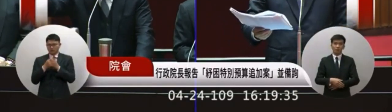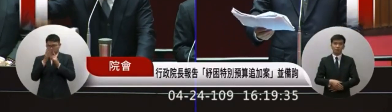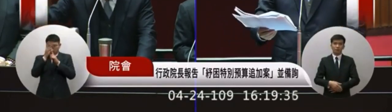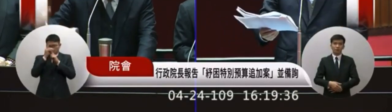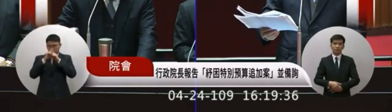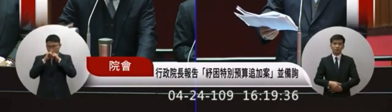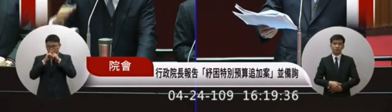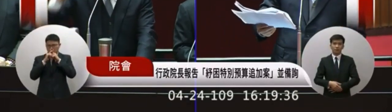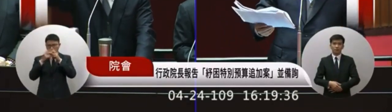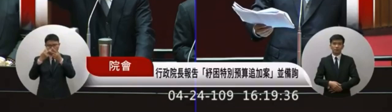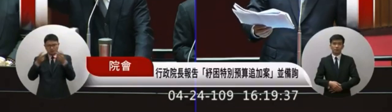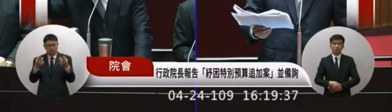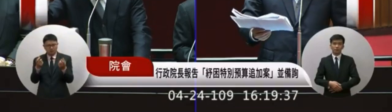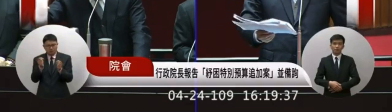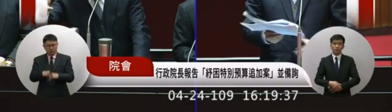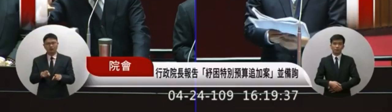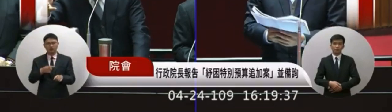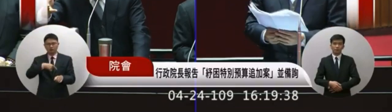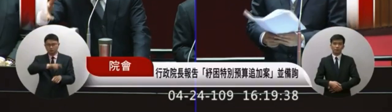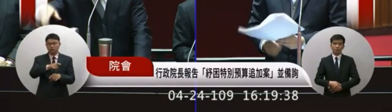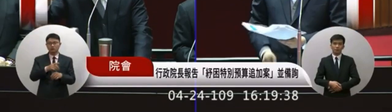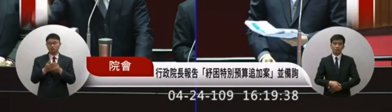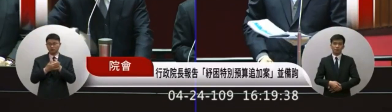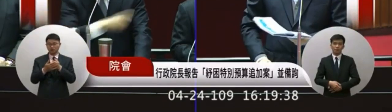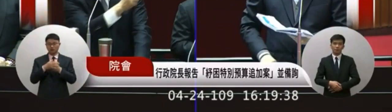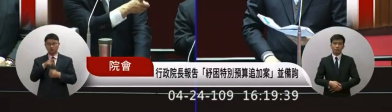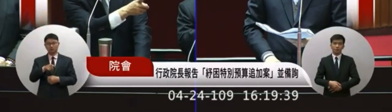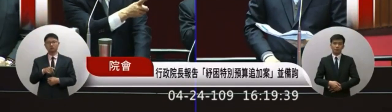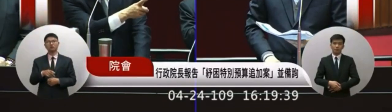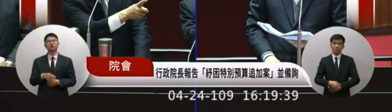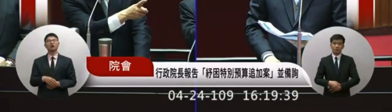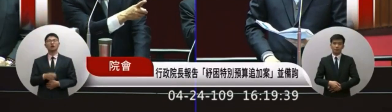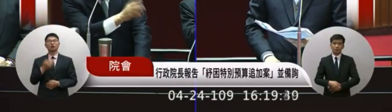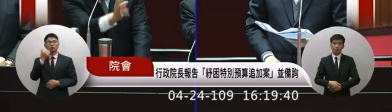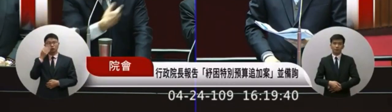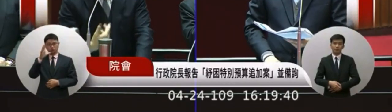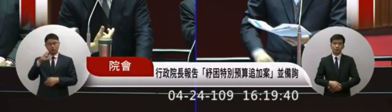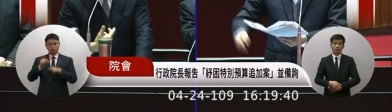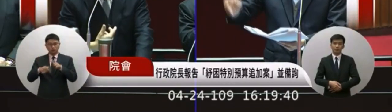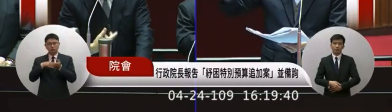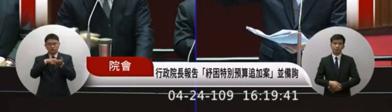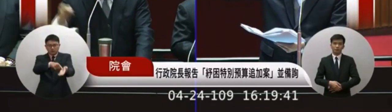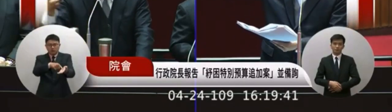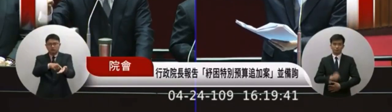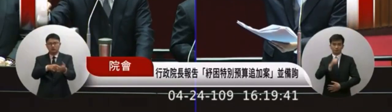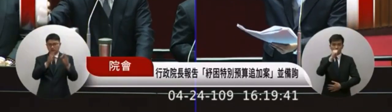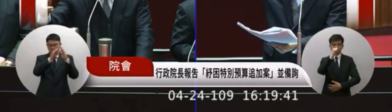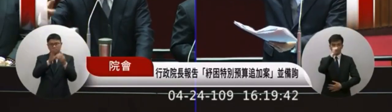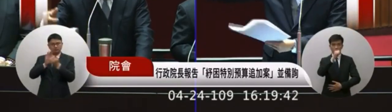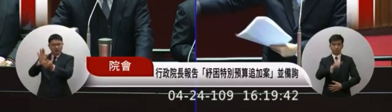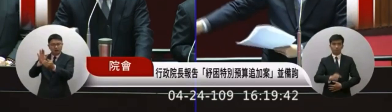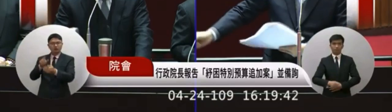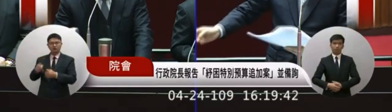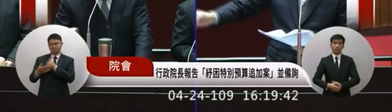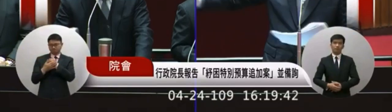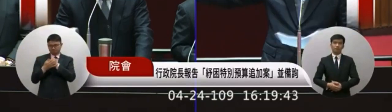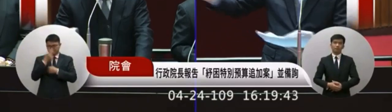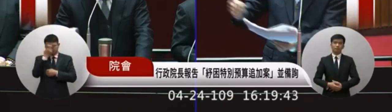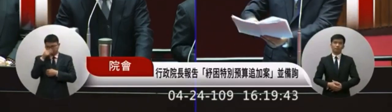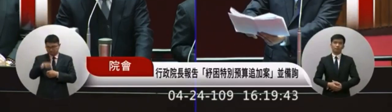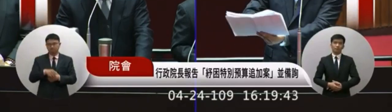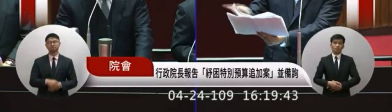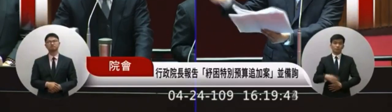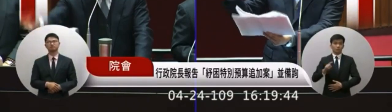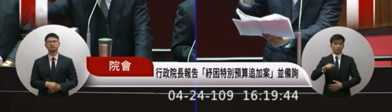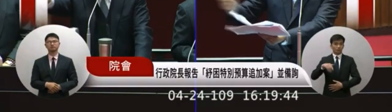哪一个怎么样贷款，我们定这么好的条件却被银行挡住，告诉我。 好， 我现在就要盯这个， 你